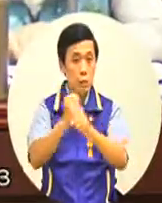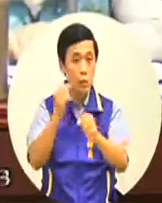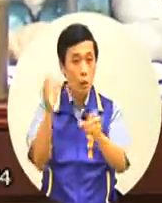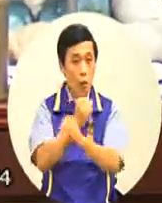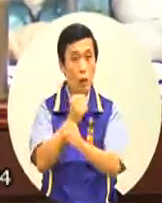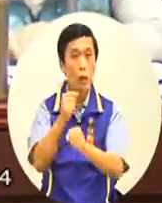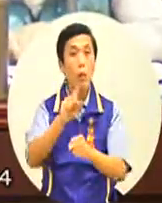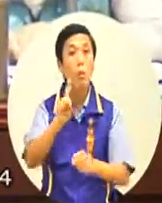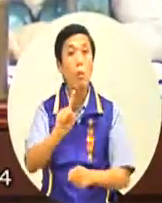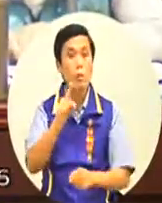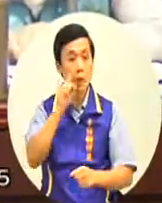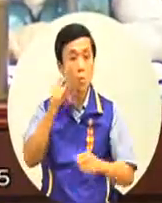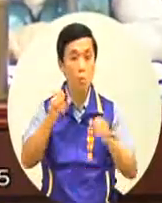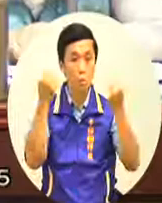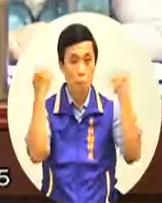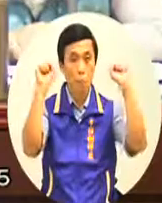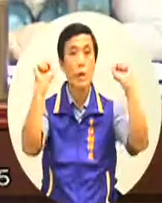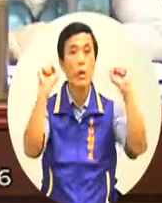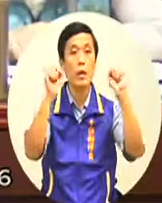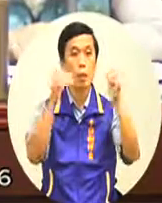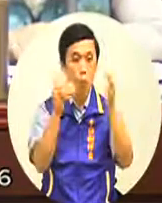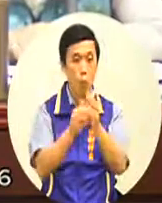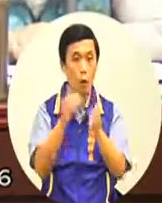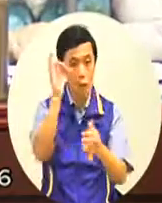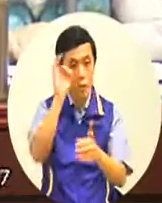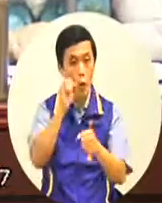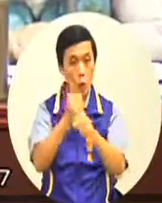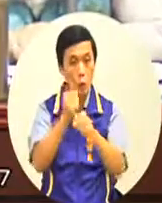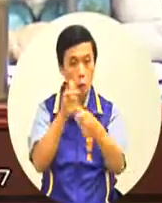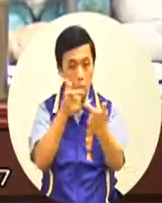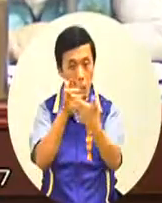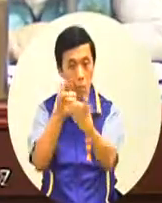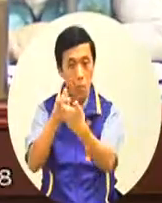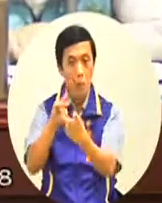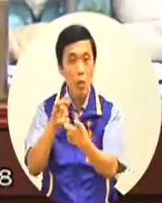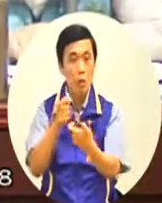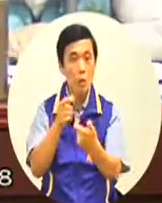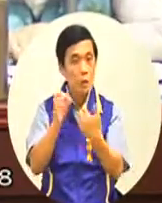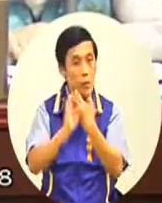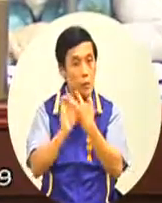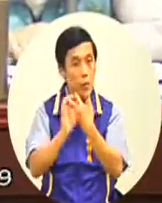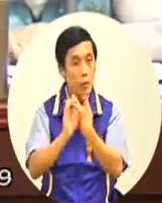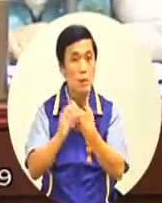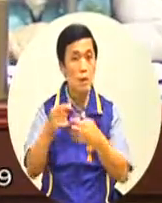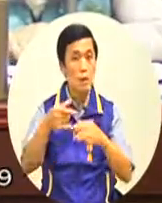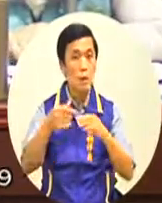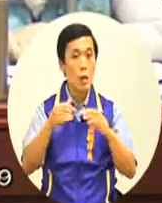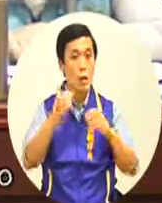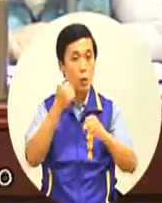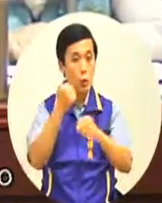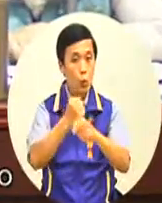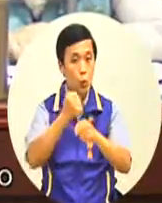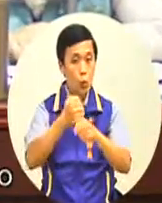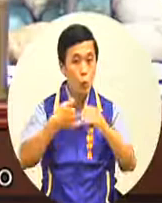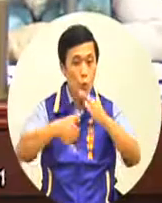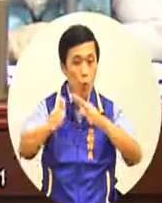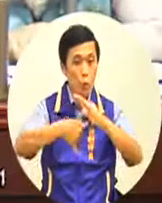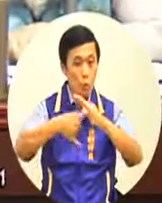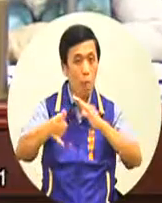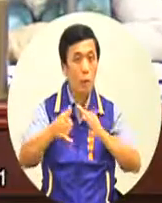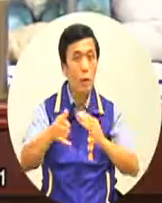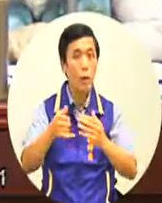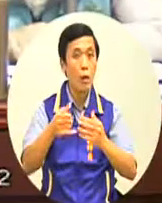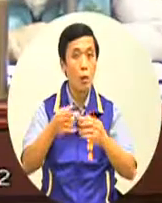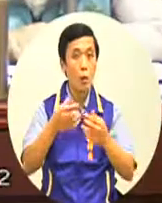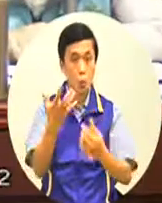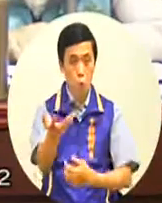适合的工作跟他的兴趣还在磨合，所以他进进出出劳动市场的频率会比较高，所以通